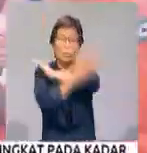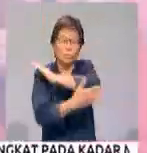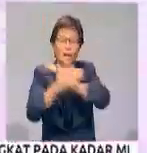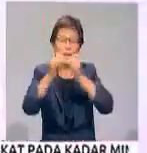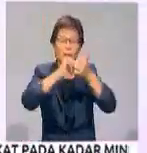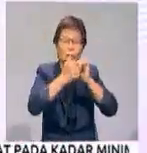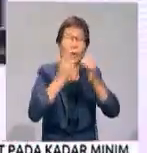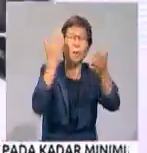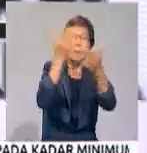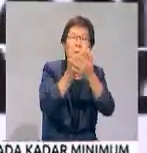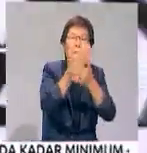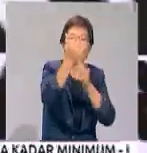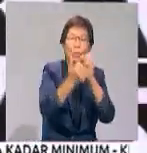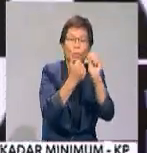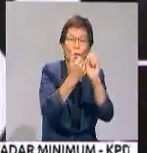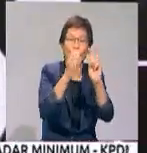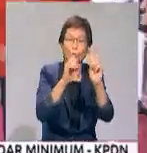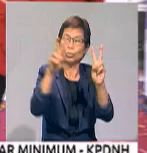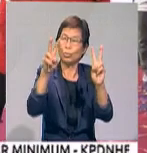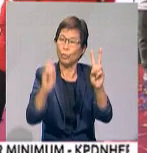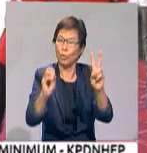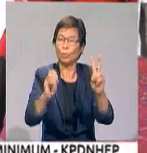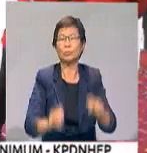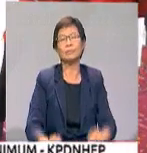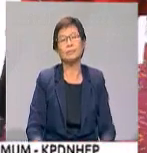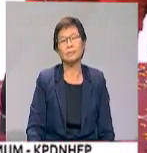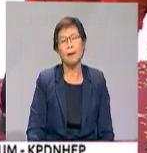sukan menjelang 2020.